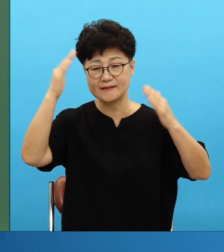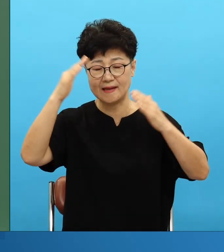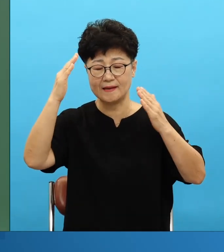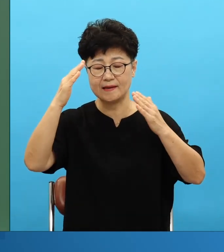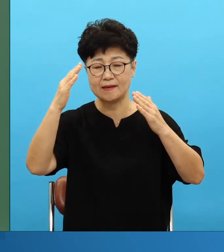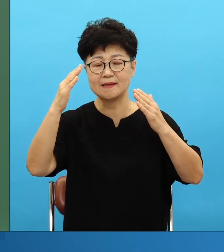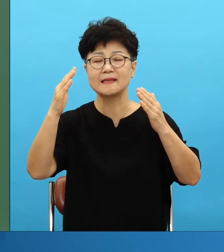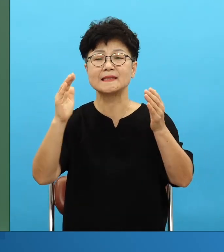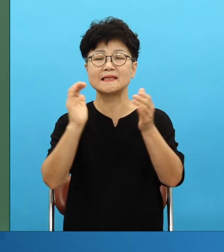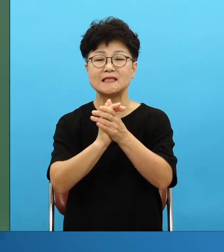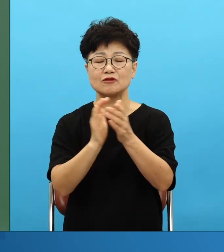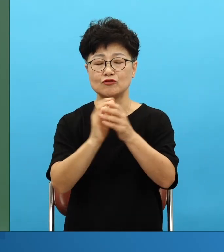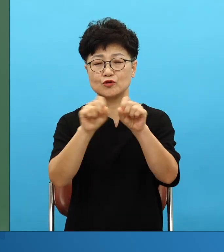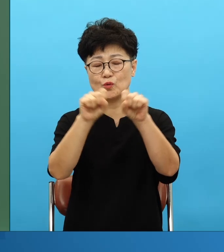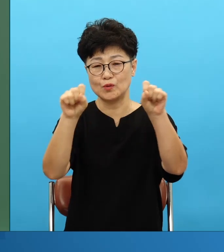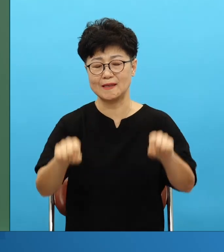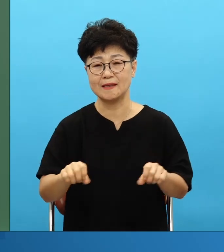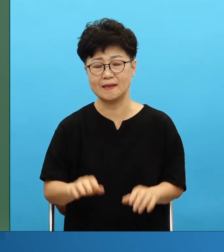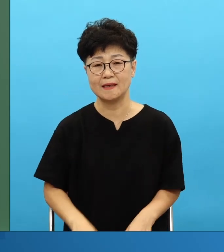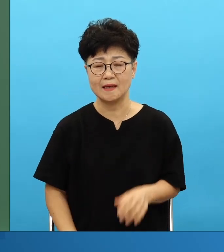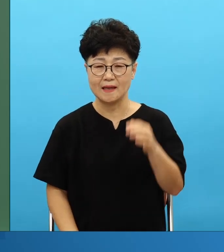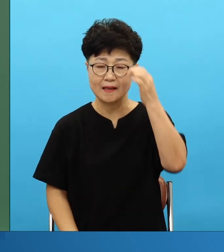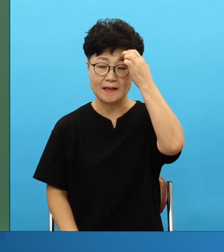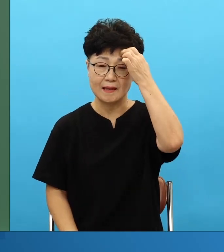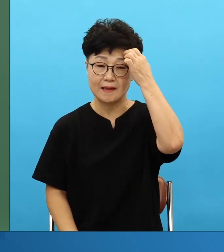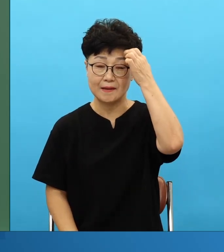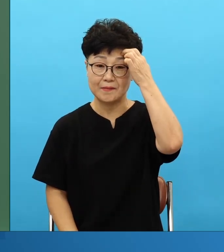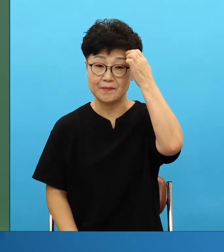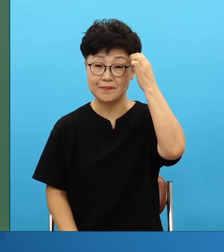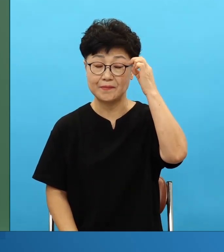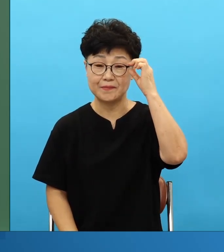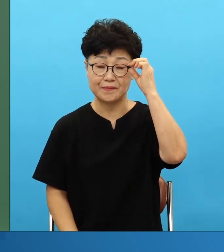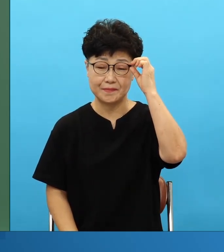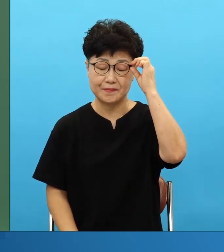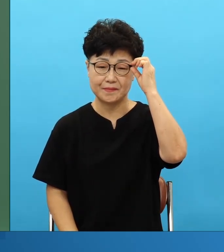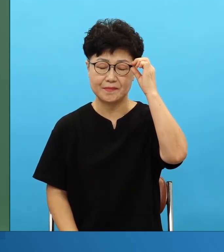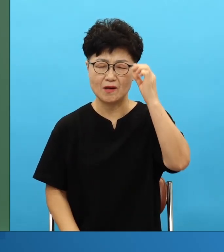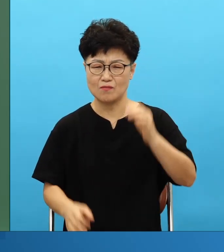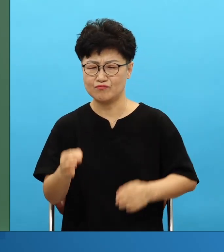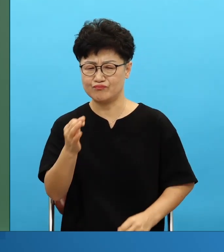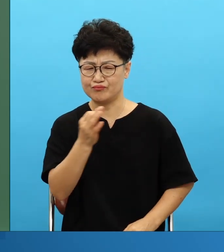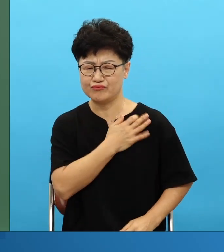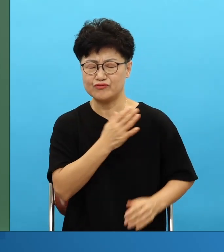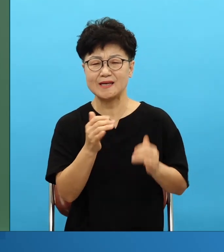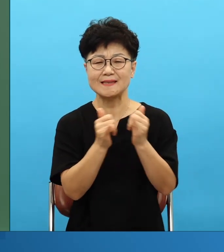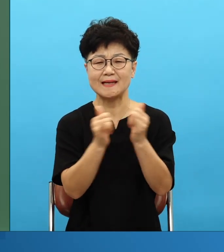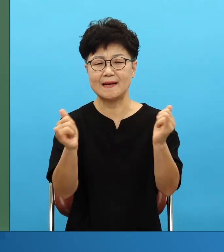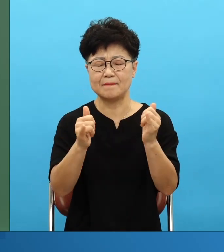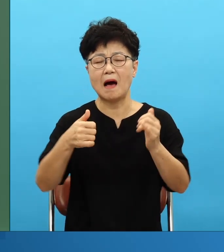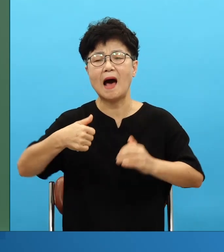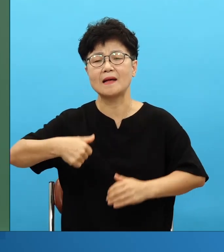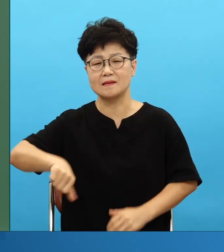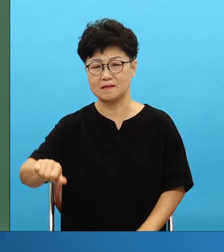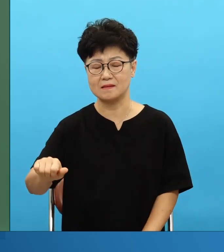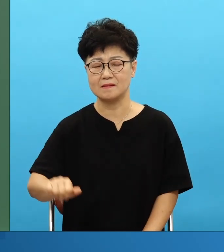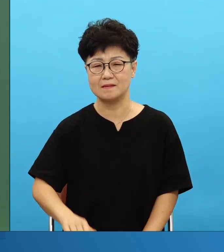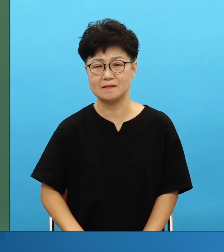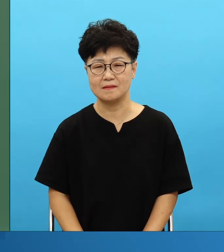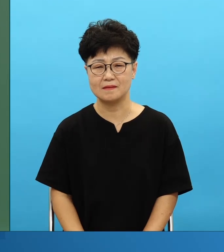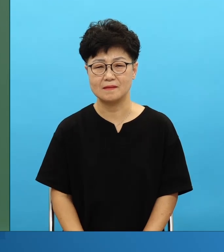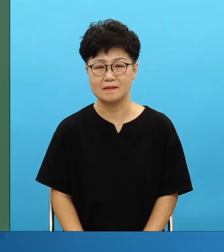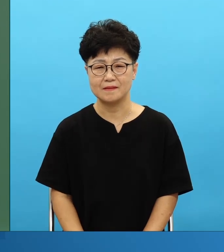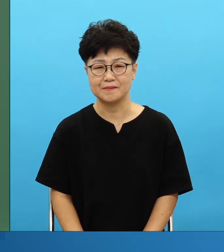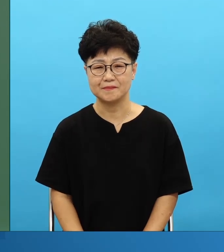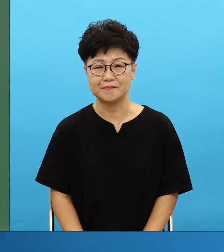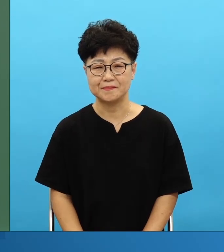보니까 사하 지역의 재벌 아들이네. And he turned out to be the son of one of the head conglomerates of that Sahara region. 센터를 갖고 센터를. He actually had a center.